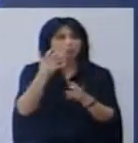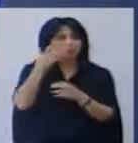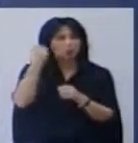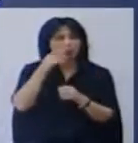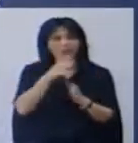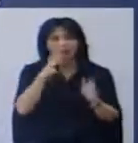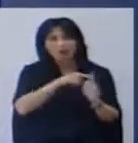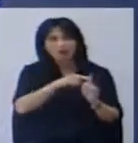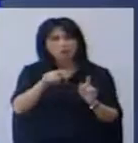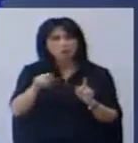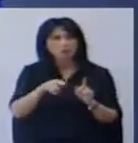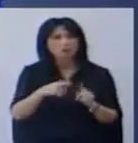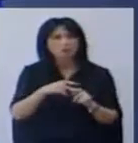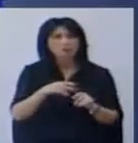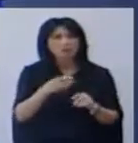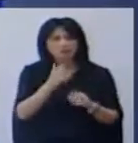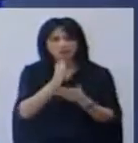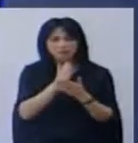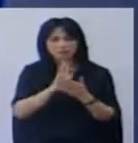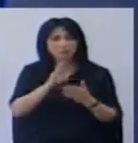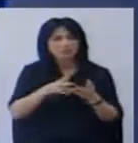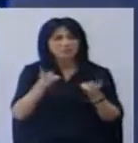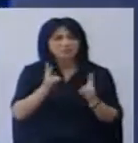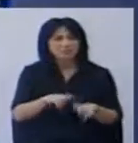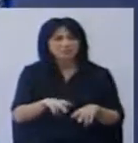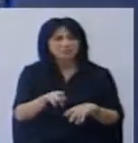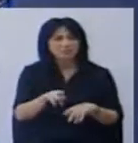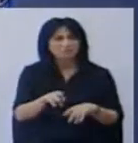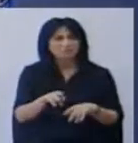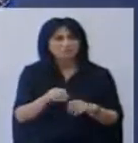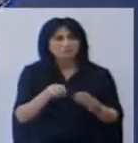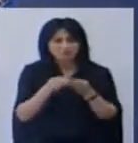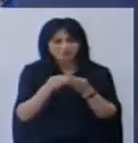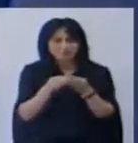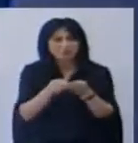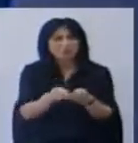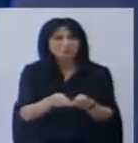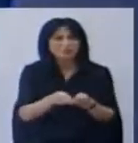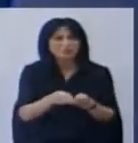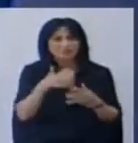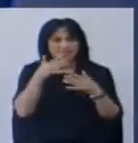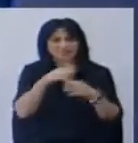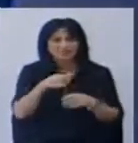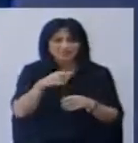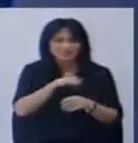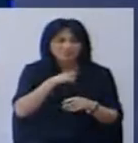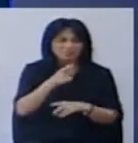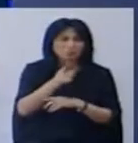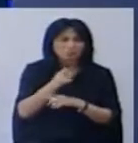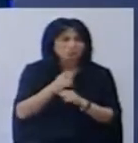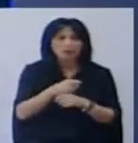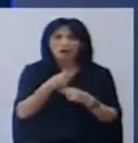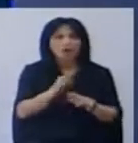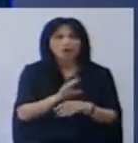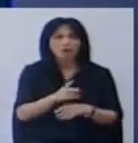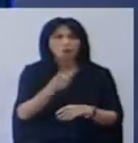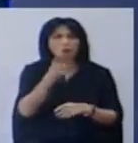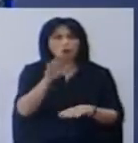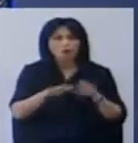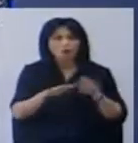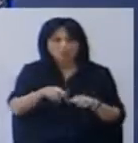ჩათვლი დატოვა ხალხი ულუკმაპუროდ, პატარა ბაიდარებით არაძლევენ ზღვაში გაცვლის საშუალებას და 2 კილო